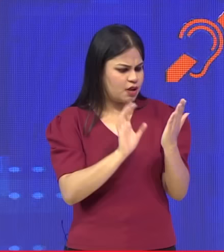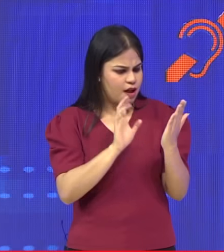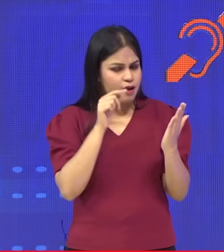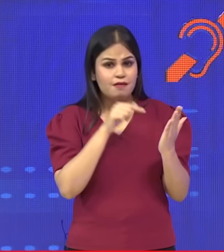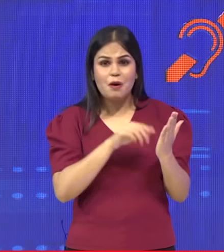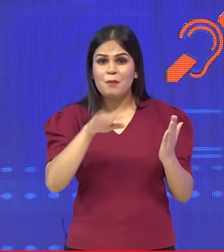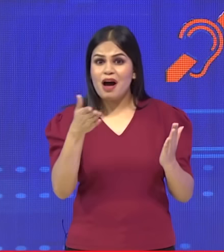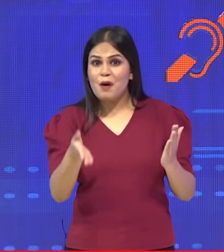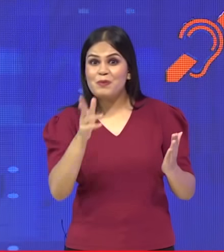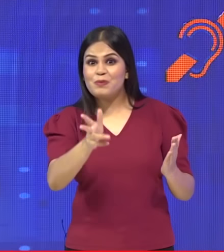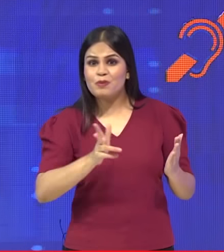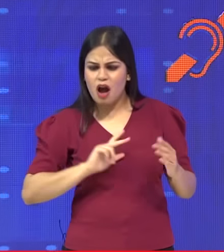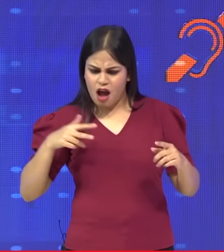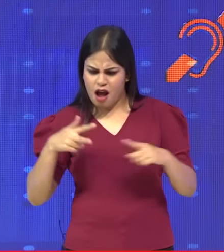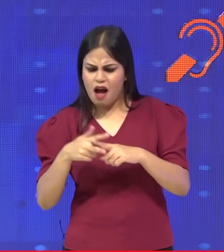हैं